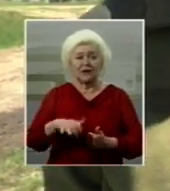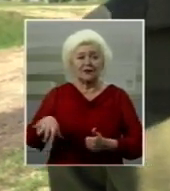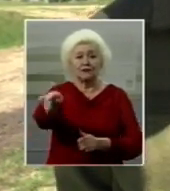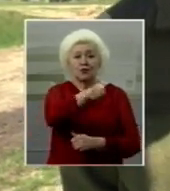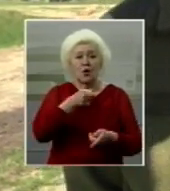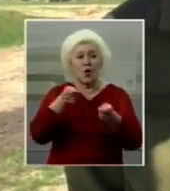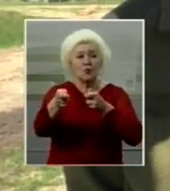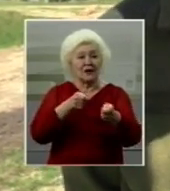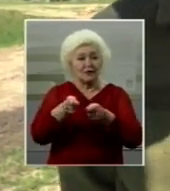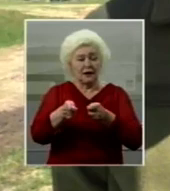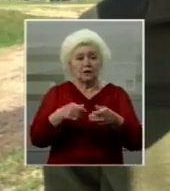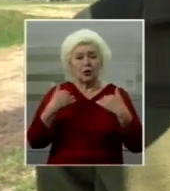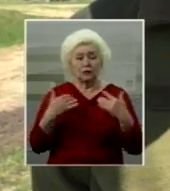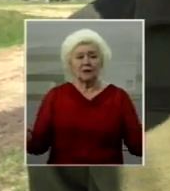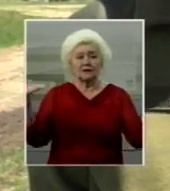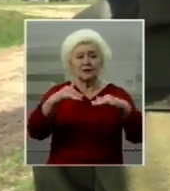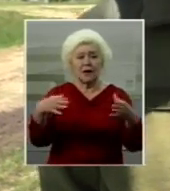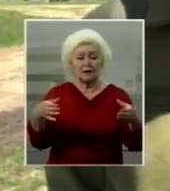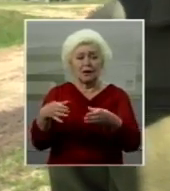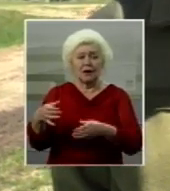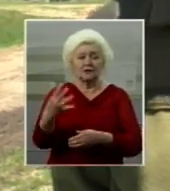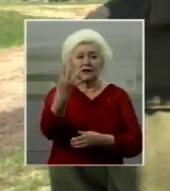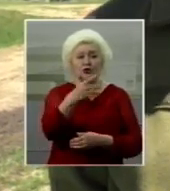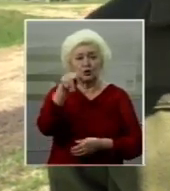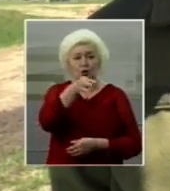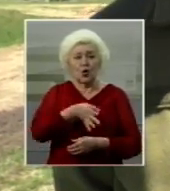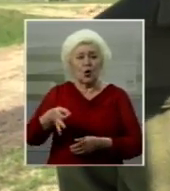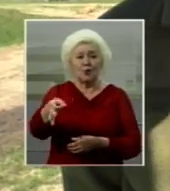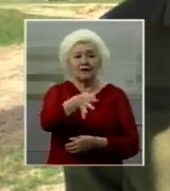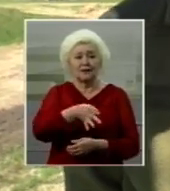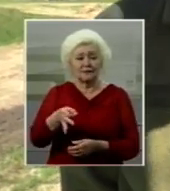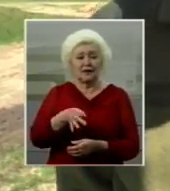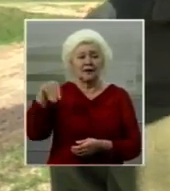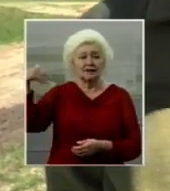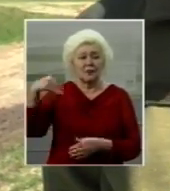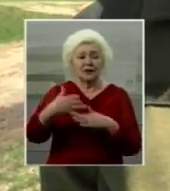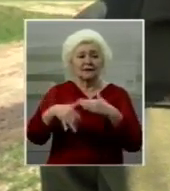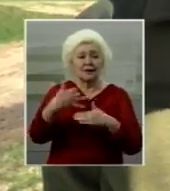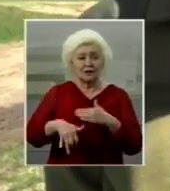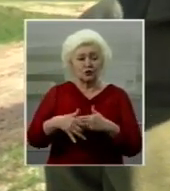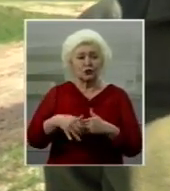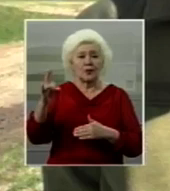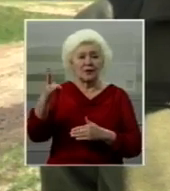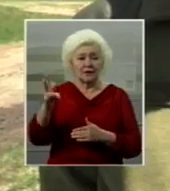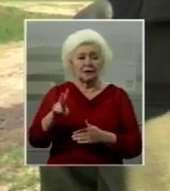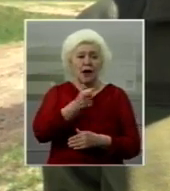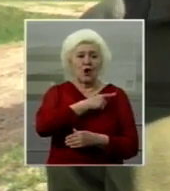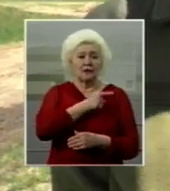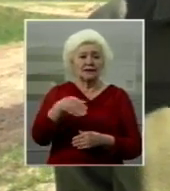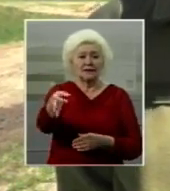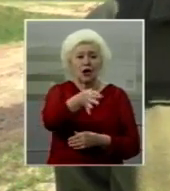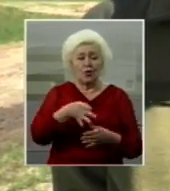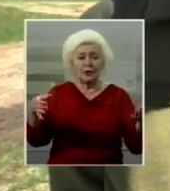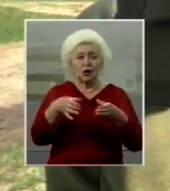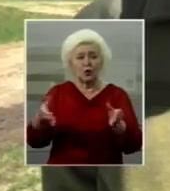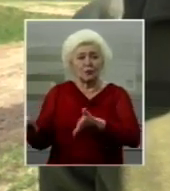управлінні. Тому у нас зібралися команди з чотирьох областей – Запорізька, Херсонська, Миколаївська та Одеська області.